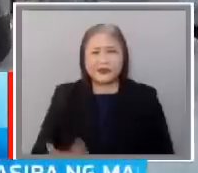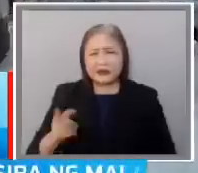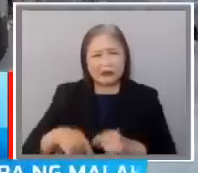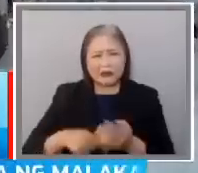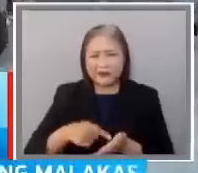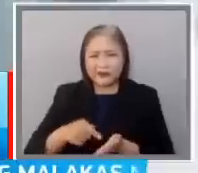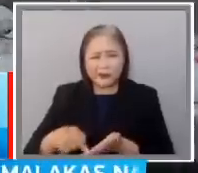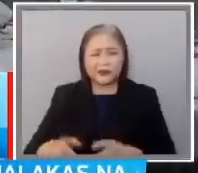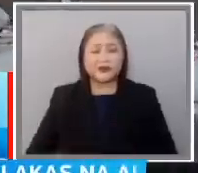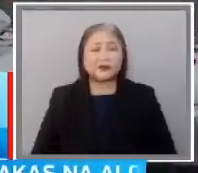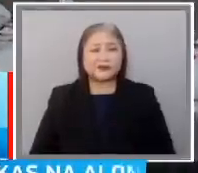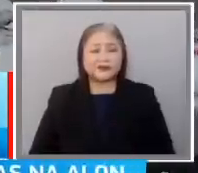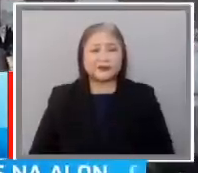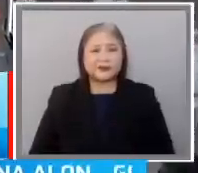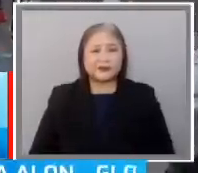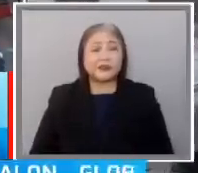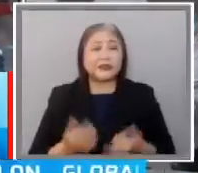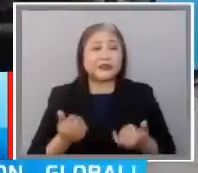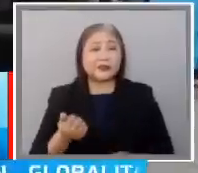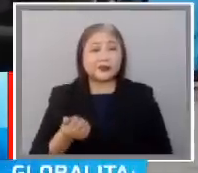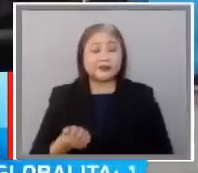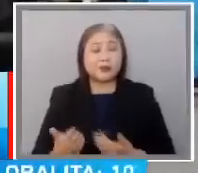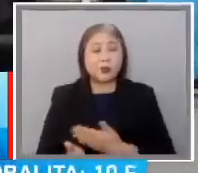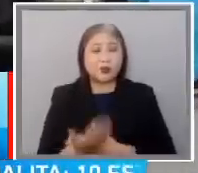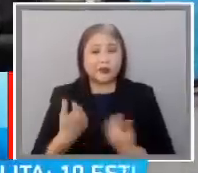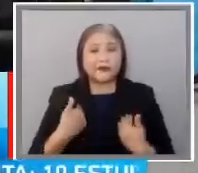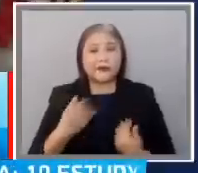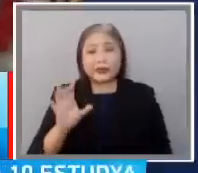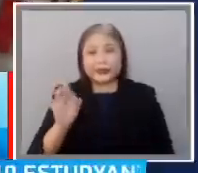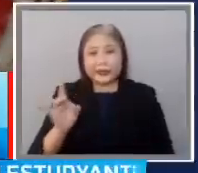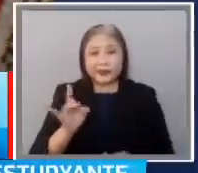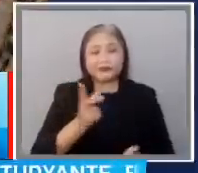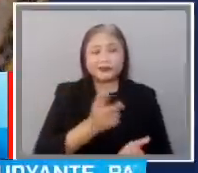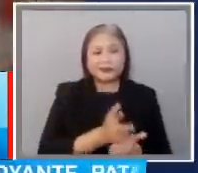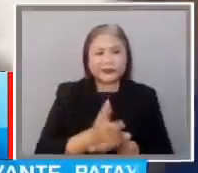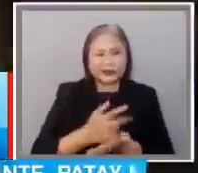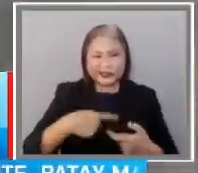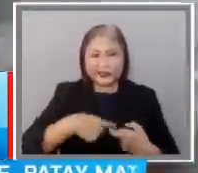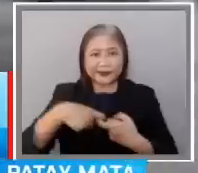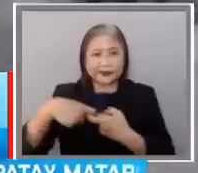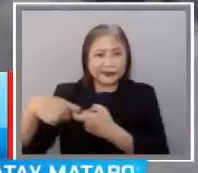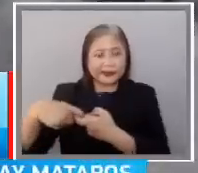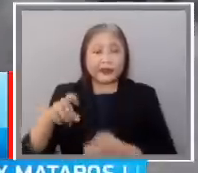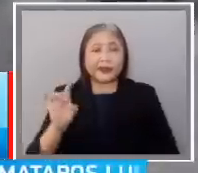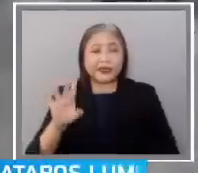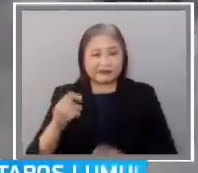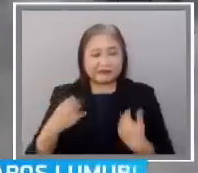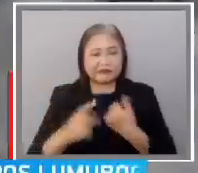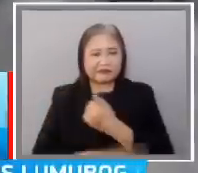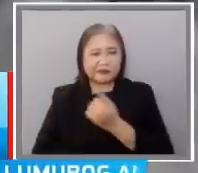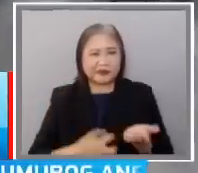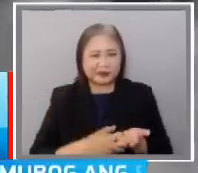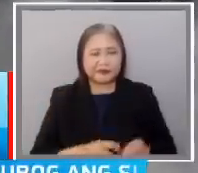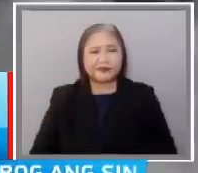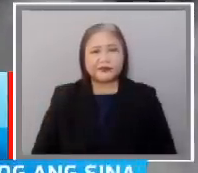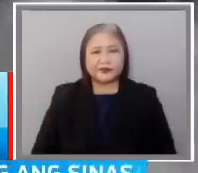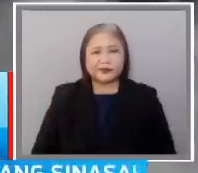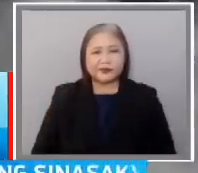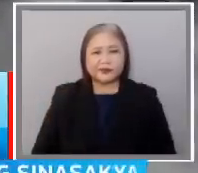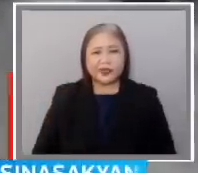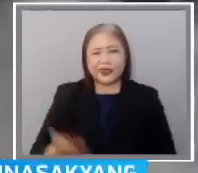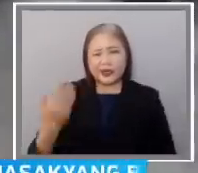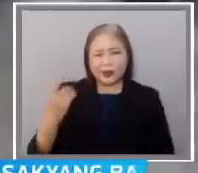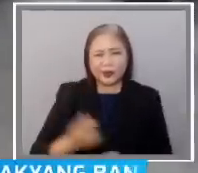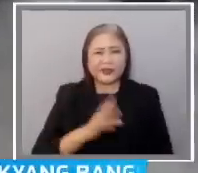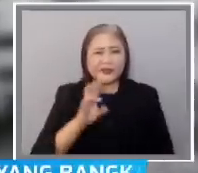Kaninang umaga, nasa 8 sasakyan ang nahatak ng MMDA at nasa 18 ang natikitan. Noong nakaraang linggo,